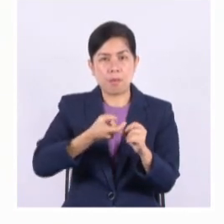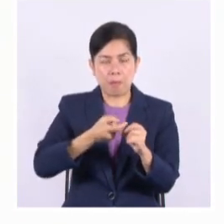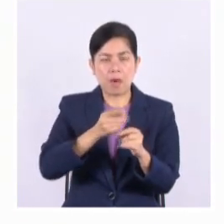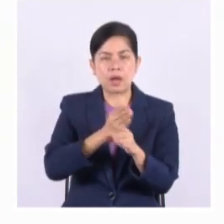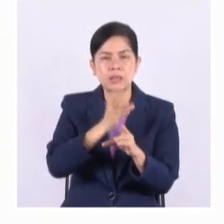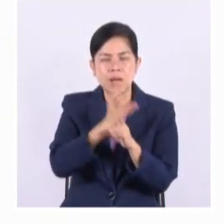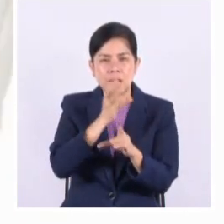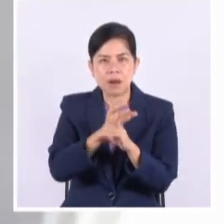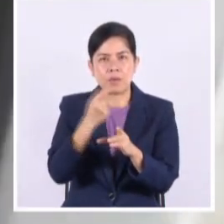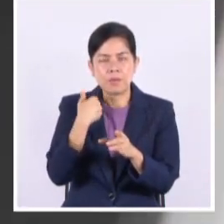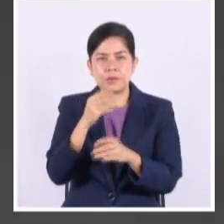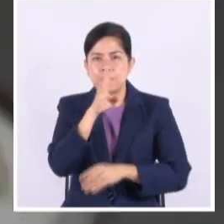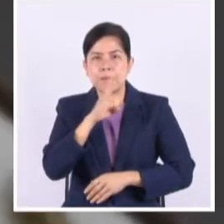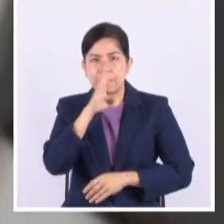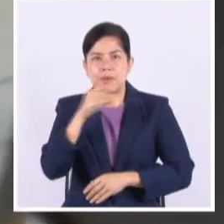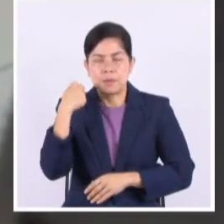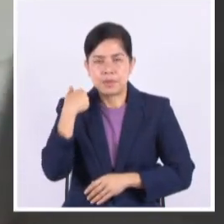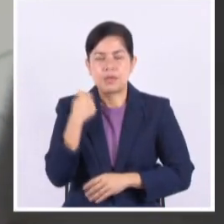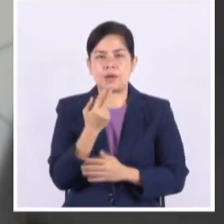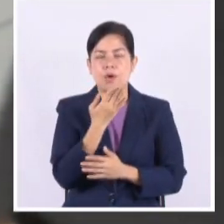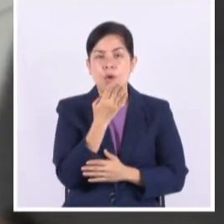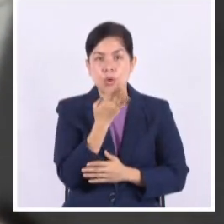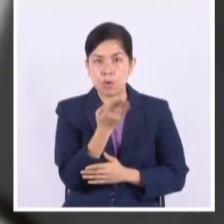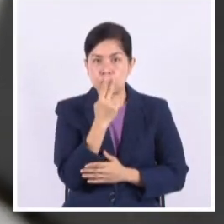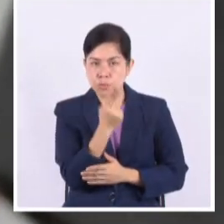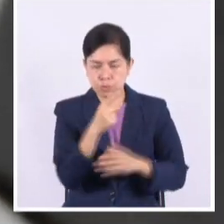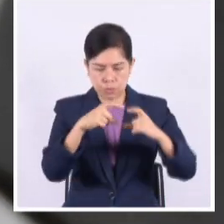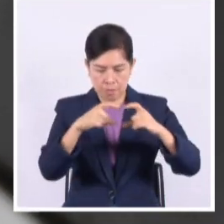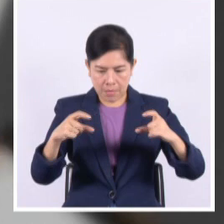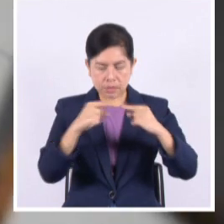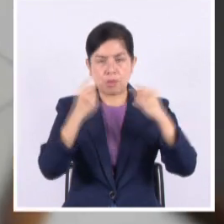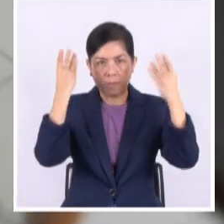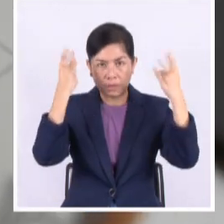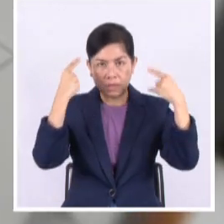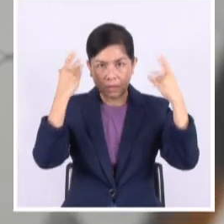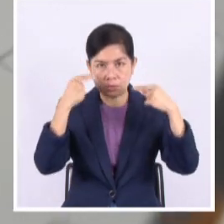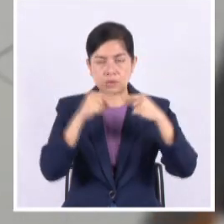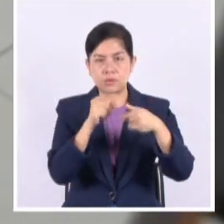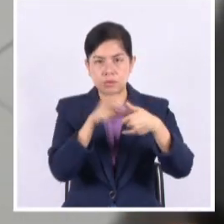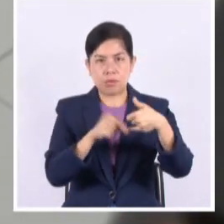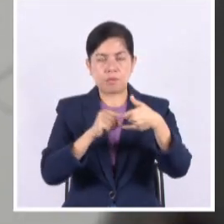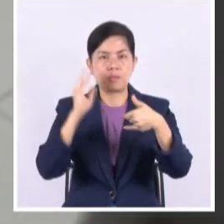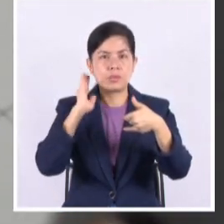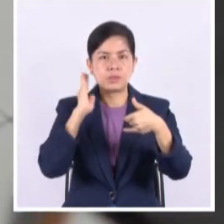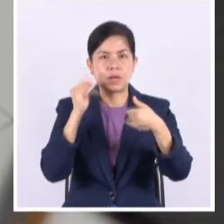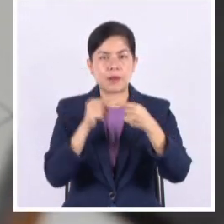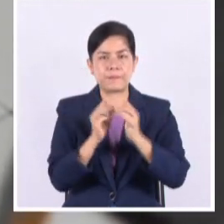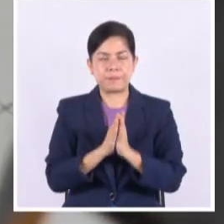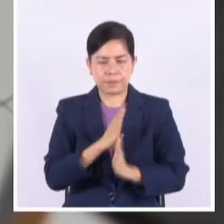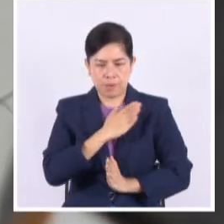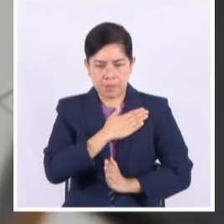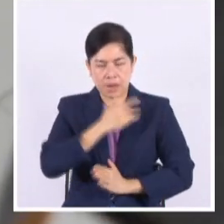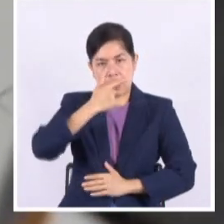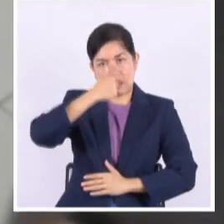วยนะคะเท่าที่ขอดูบัตรประชาชนชื่อว่านายณรงค์ทราบข้อมูลว่าเพิ่งสึกจากการเป็นพระเนี่ยได้เพียงแค่1